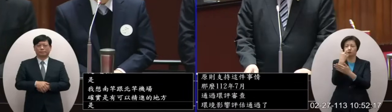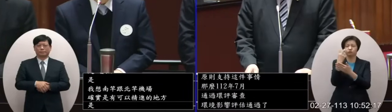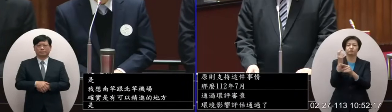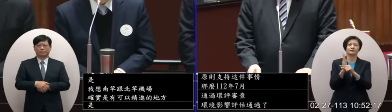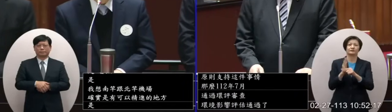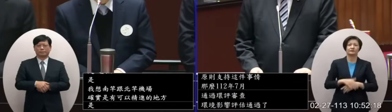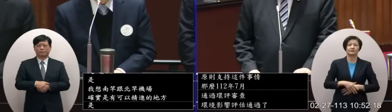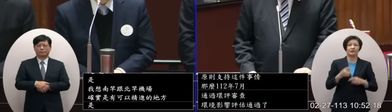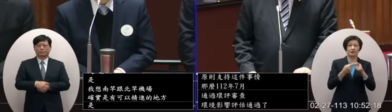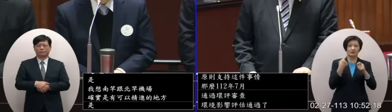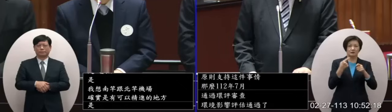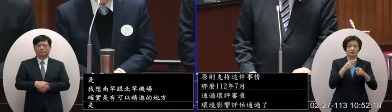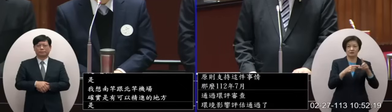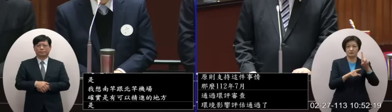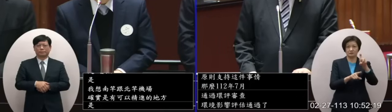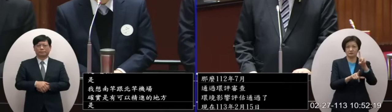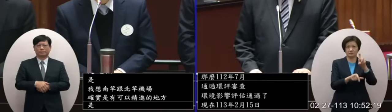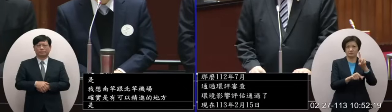去年的